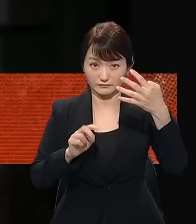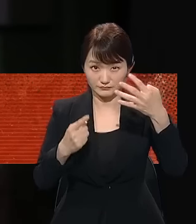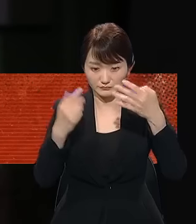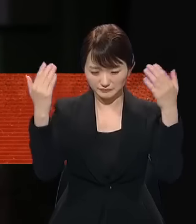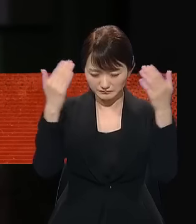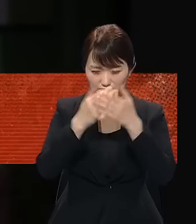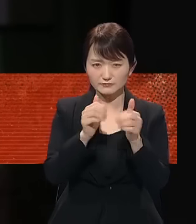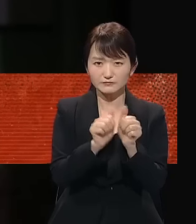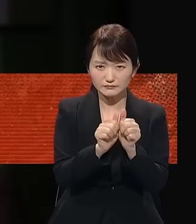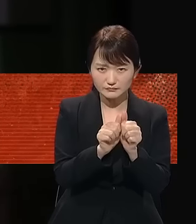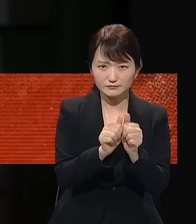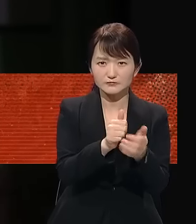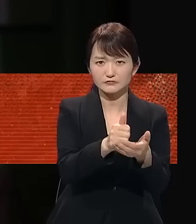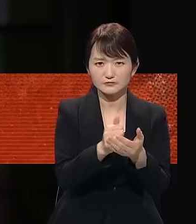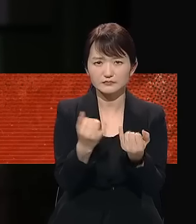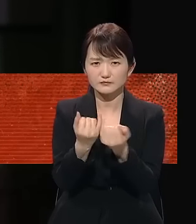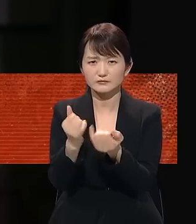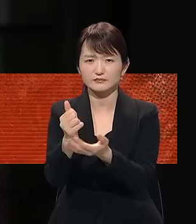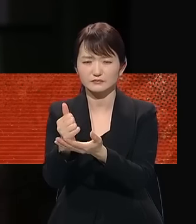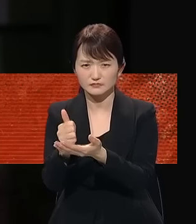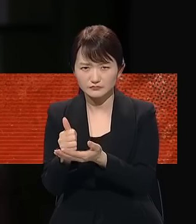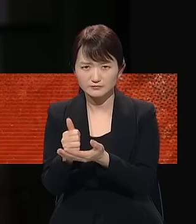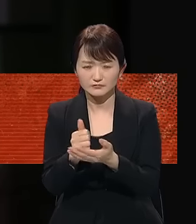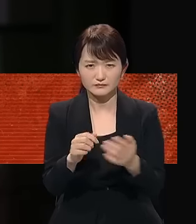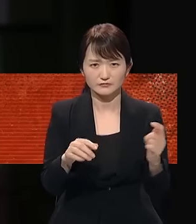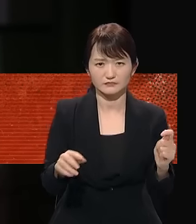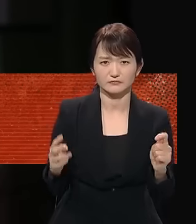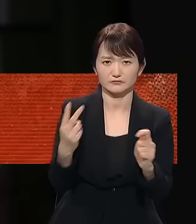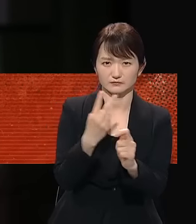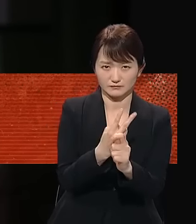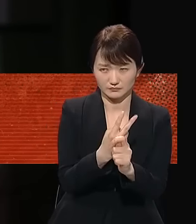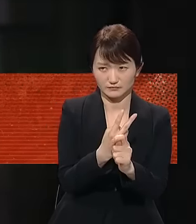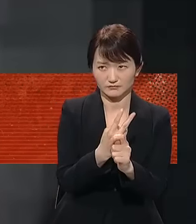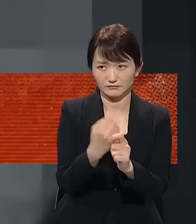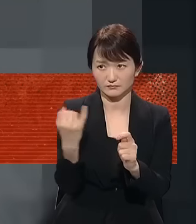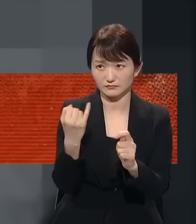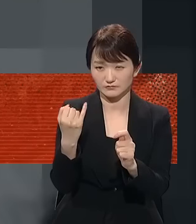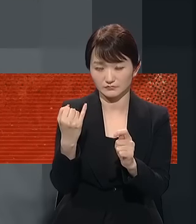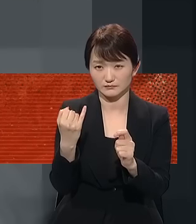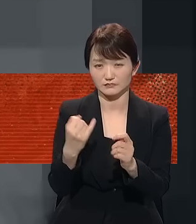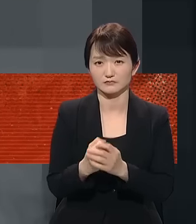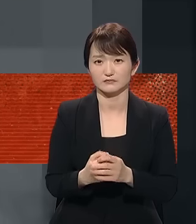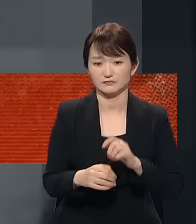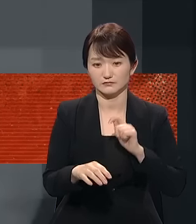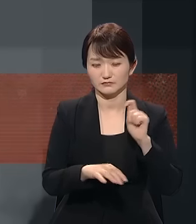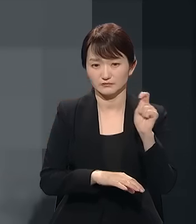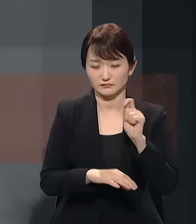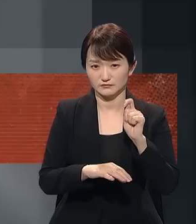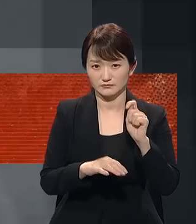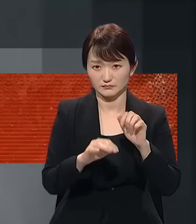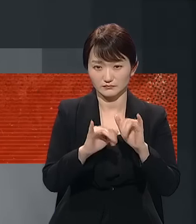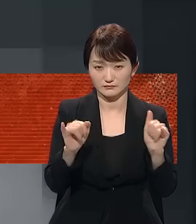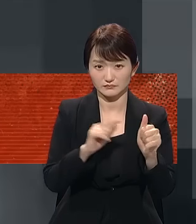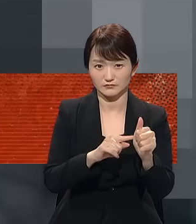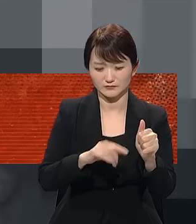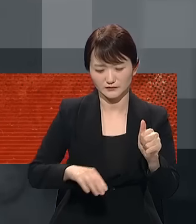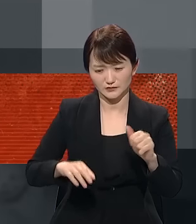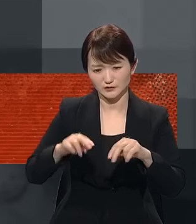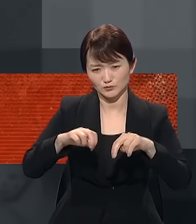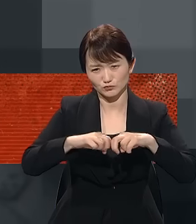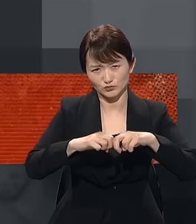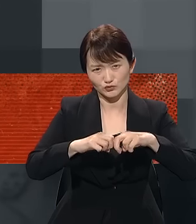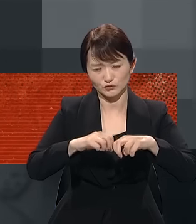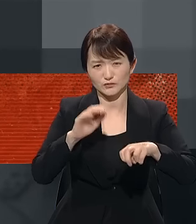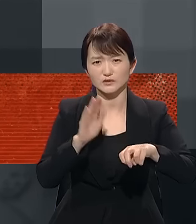손님과 여자 손님을 태우는데 만취한 여자 손님이 택시기사 무릎과 어깨를 계속 툭툭 치고 만졌다고 합니다. 처음엔